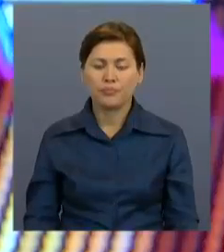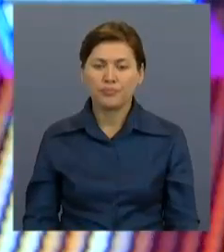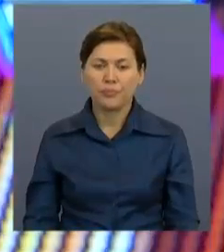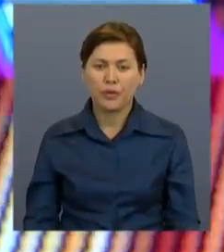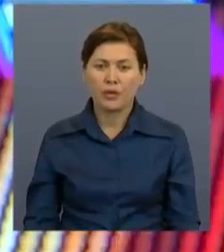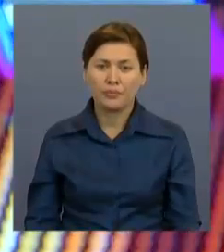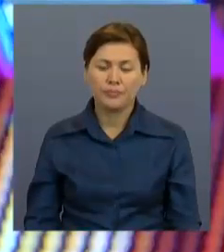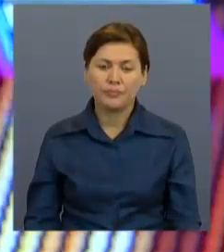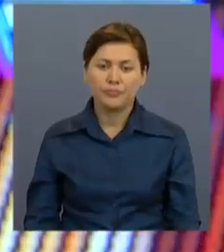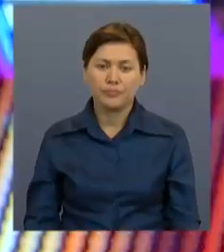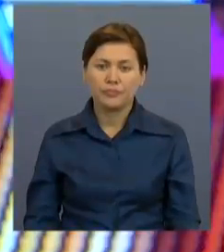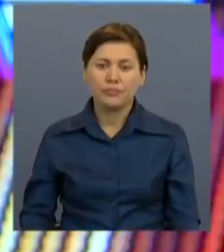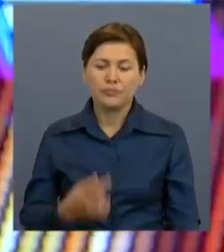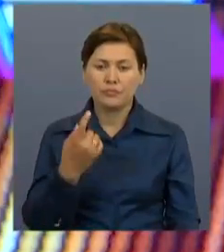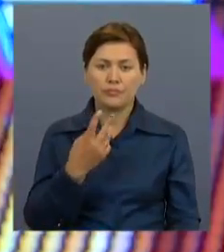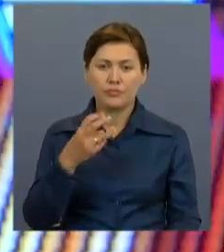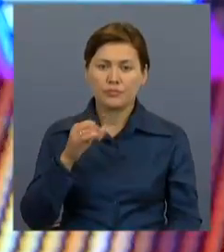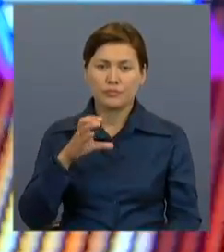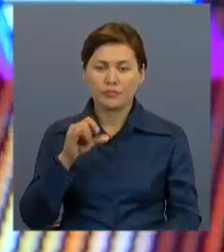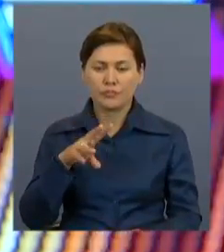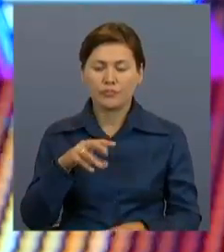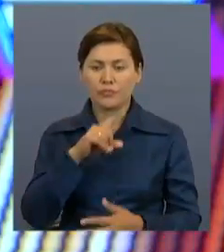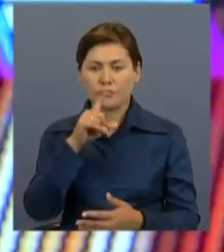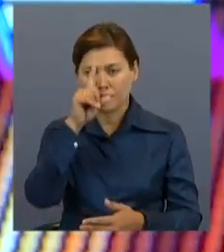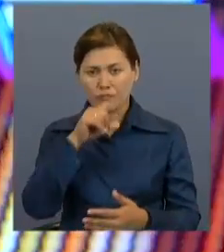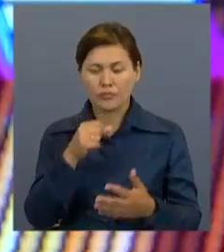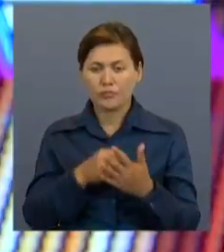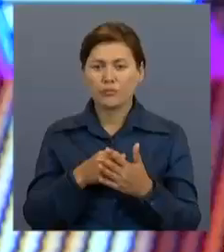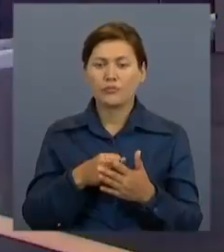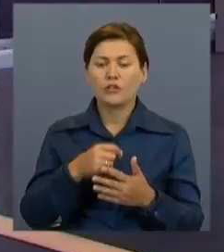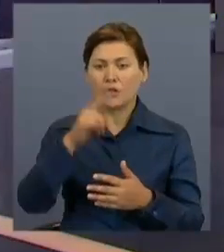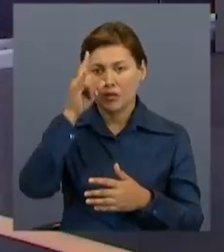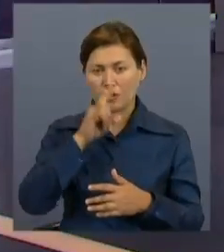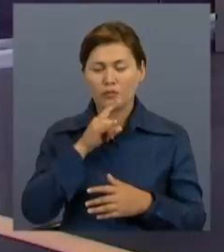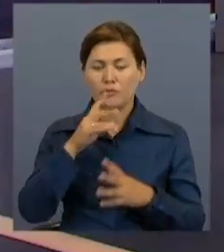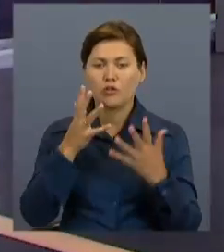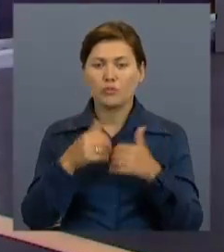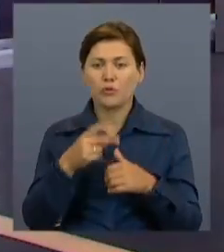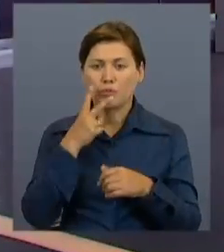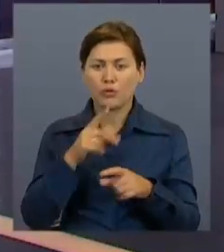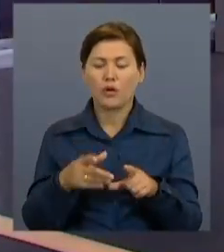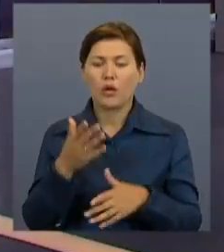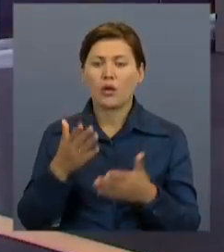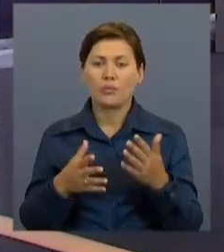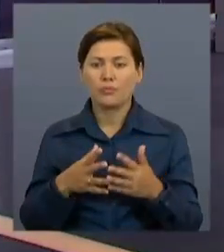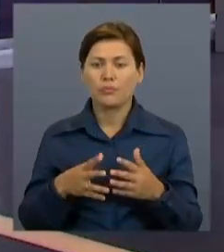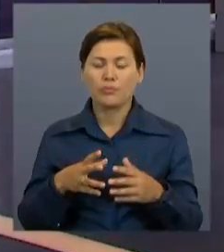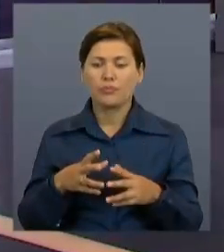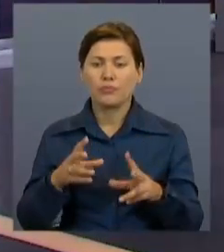бірінші маусым айына дейін Қазақстандағы статистикалық көрсеткіштерге егер